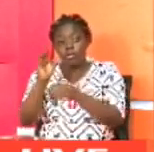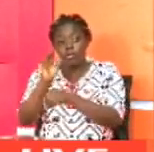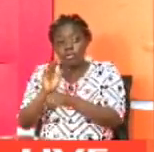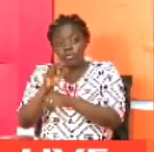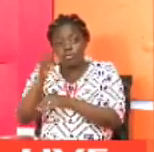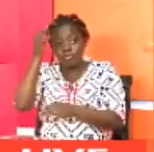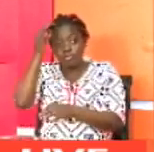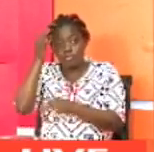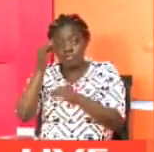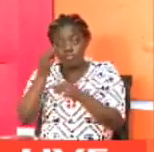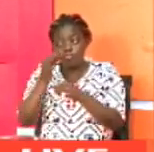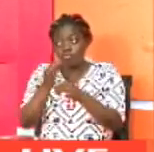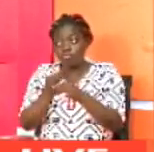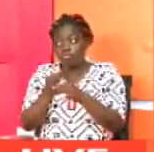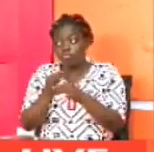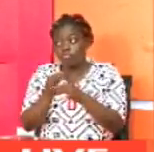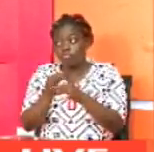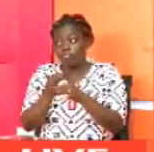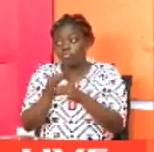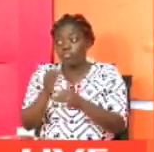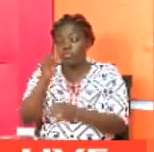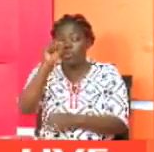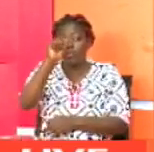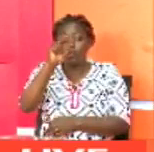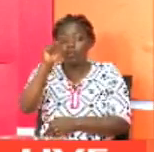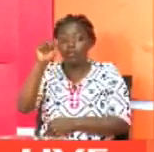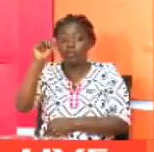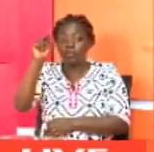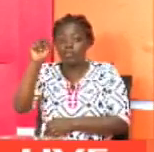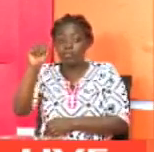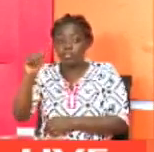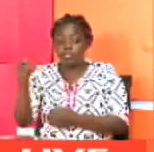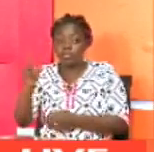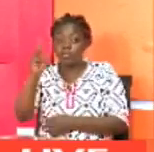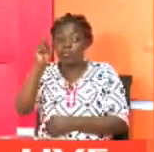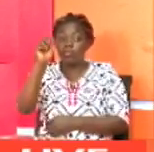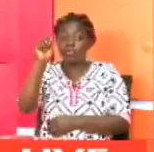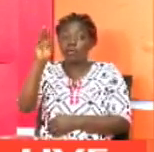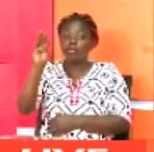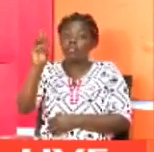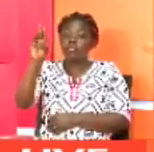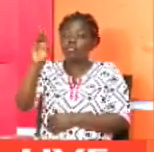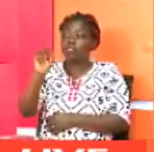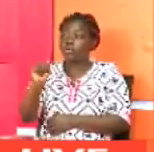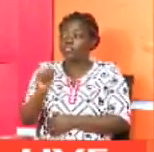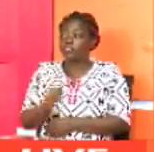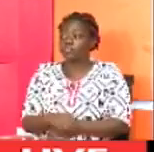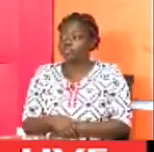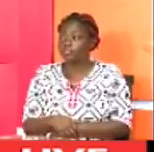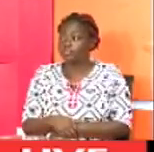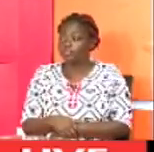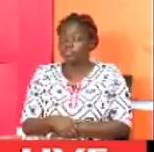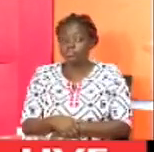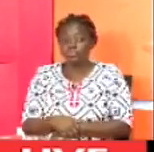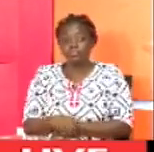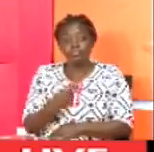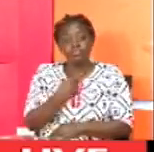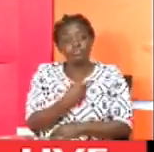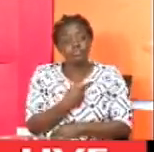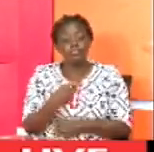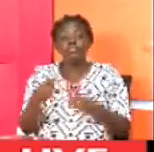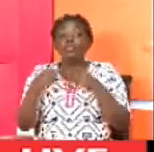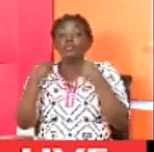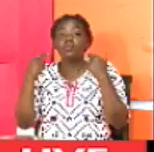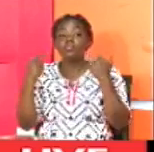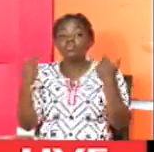eya Faith Arena esangibwa Kabowa mu ggombolola y'e Makindye. Paulo Musula, omusumba wa